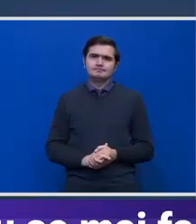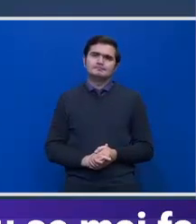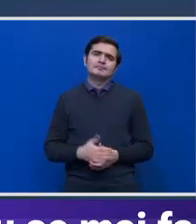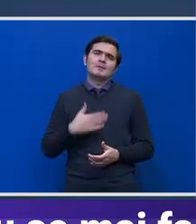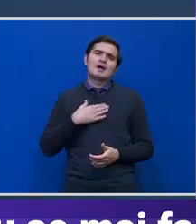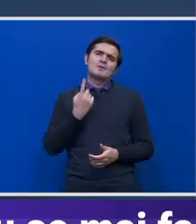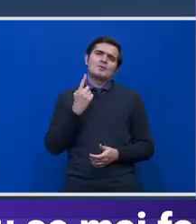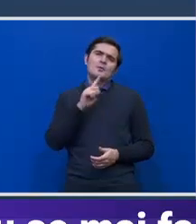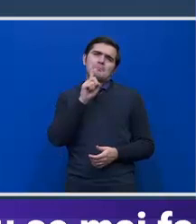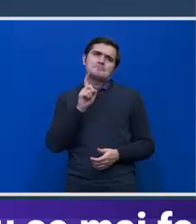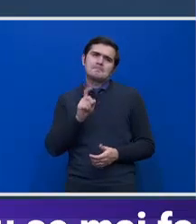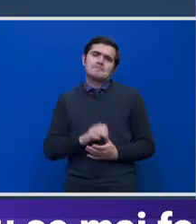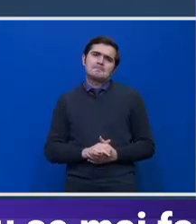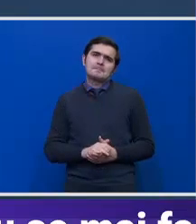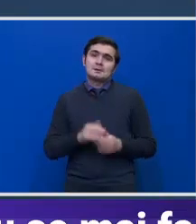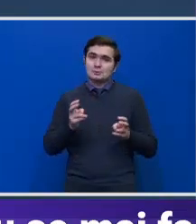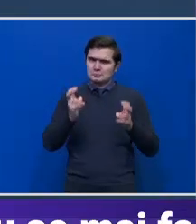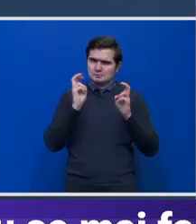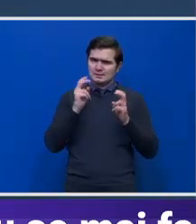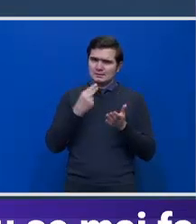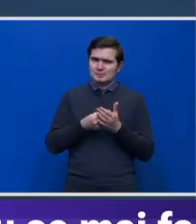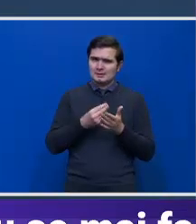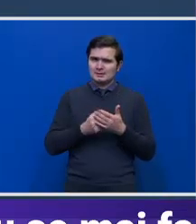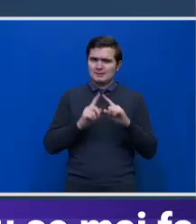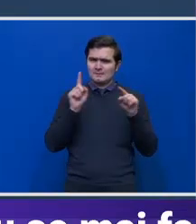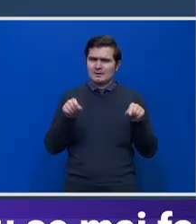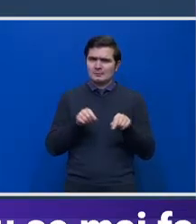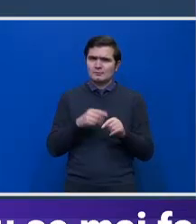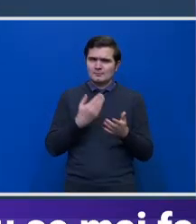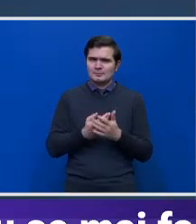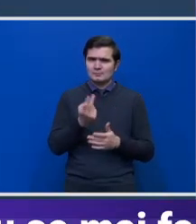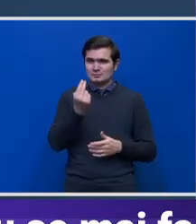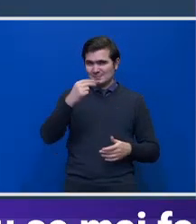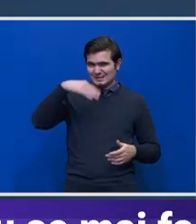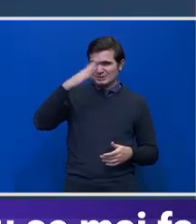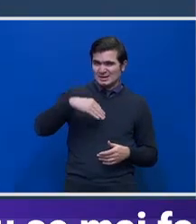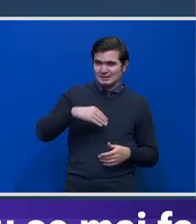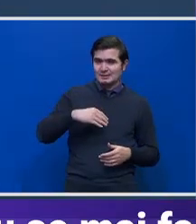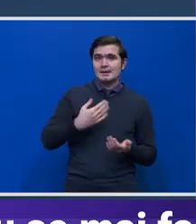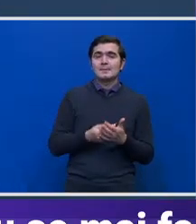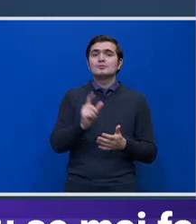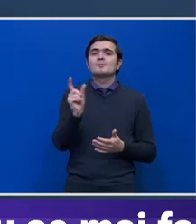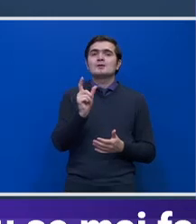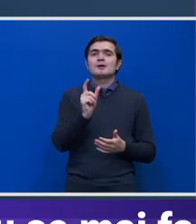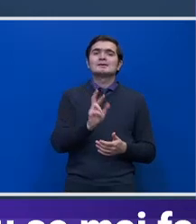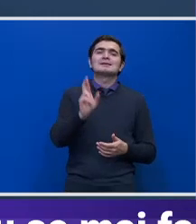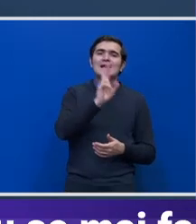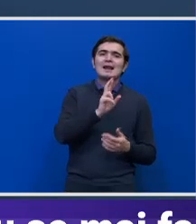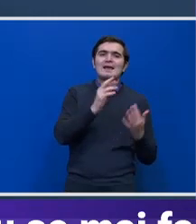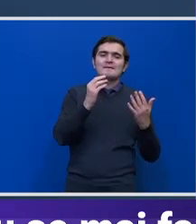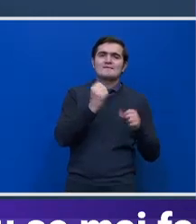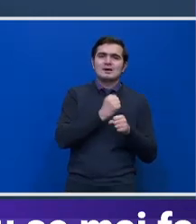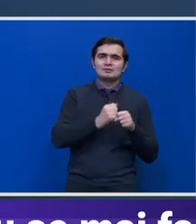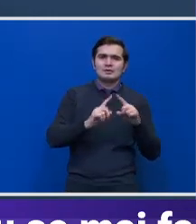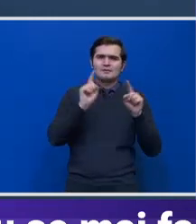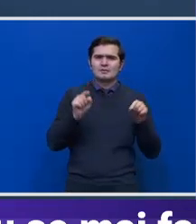Aș mai avea eu o precizare. Se suspendă și plata facturilor pentru 15 zile. Dacă ne puteți perioada de refacere a facturii. Dacă ne